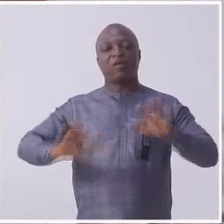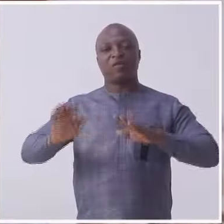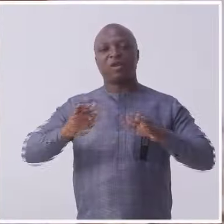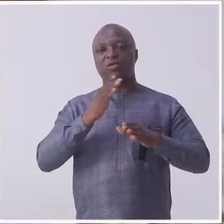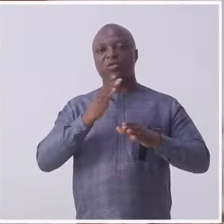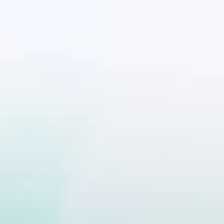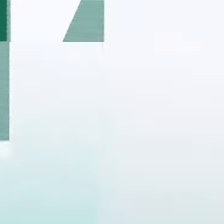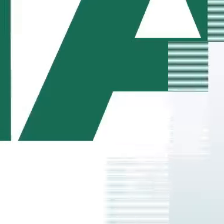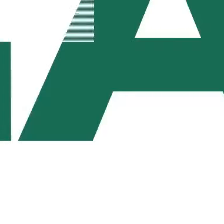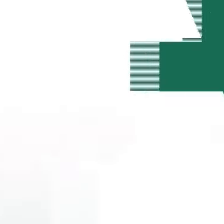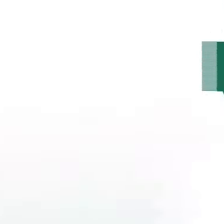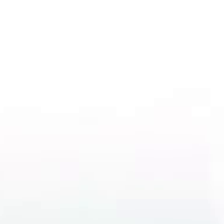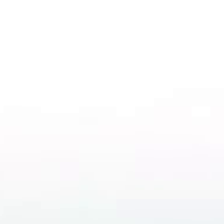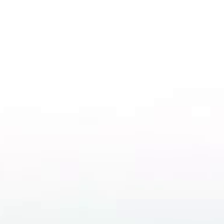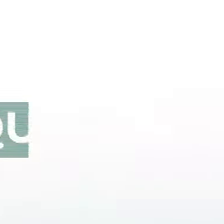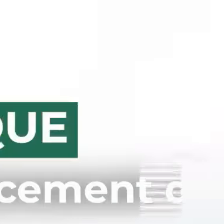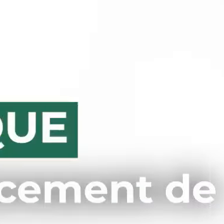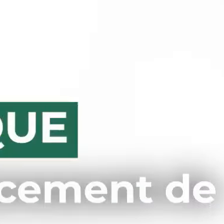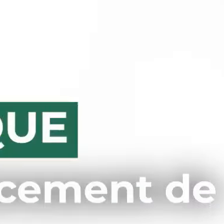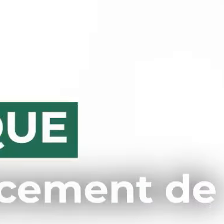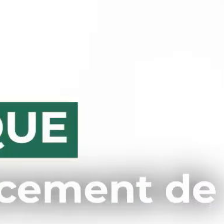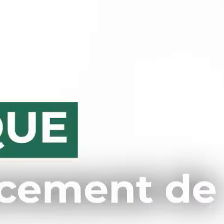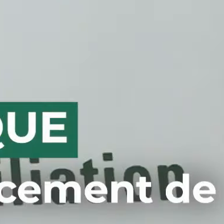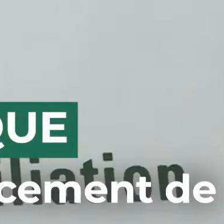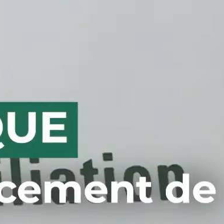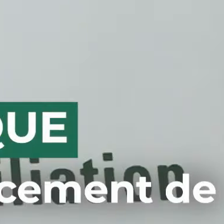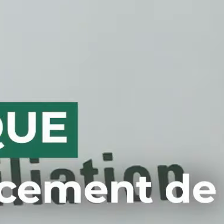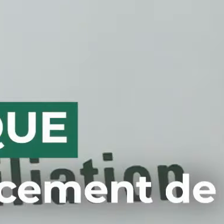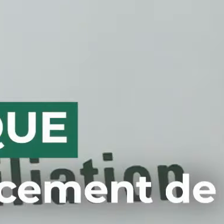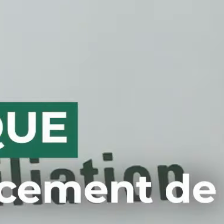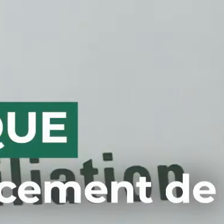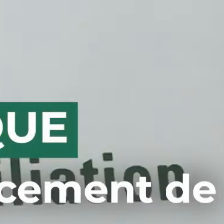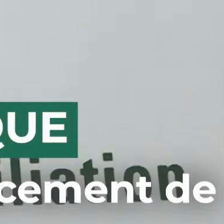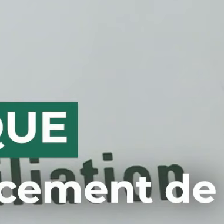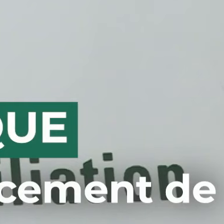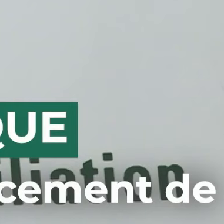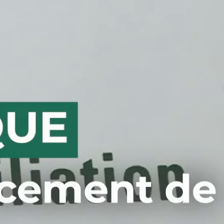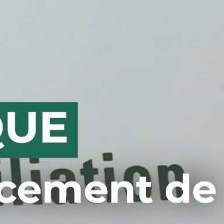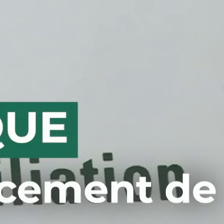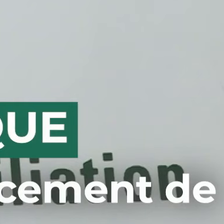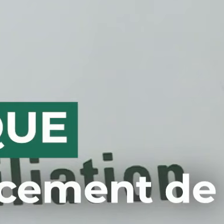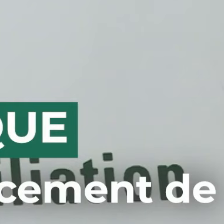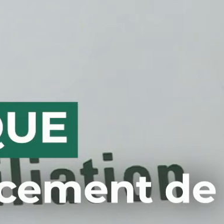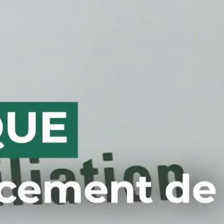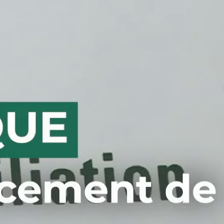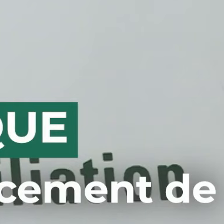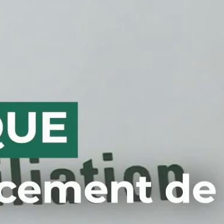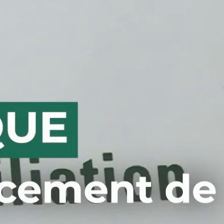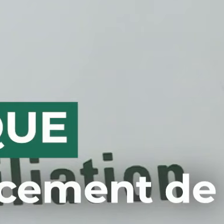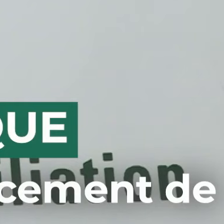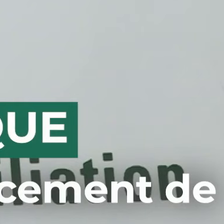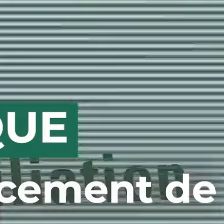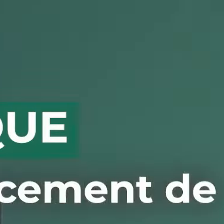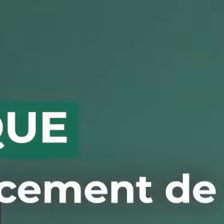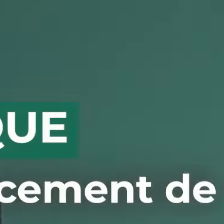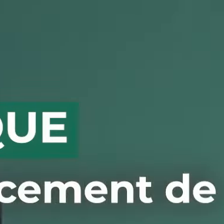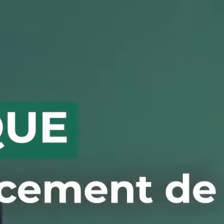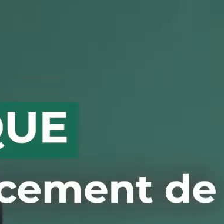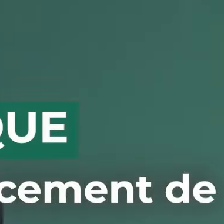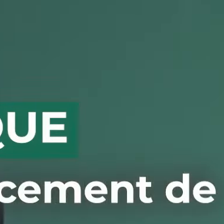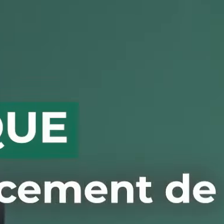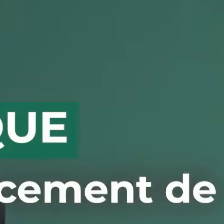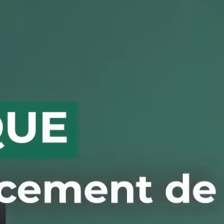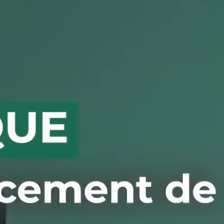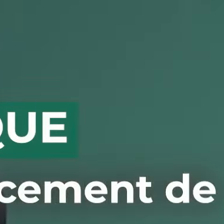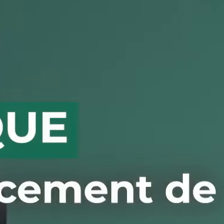édition. Ce soir, coup de projecteur sur une institution de la République qui a reçu pour mission à sa mise en